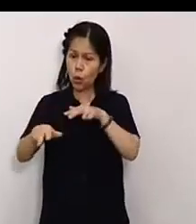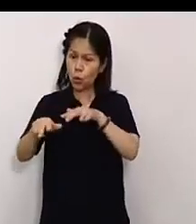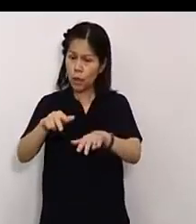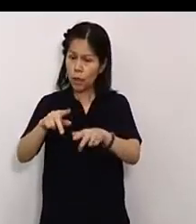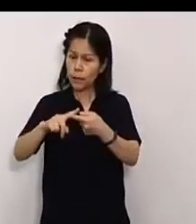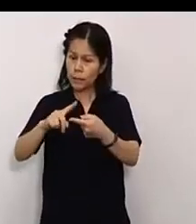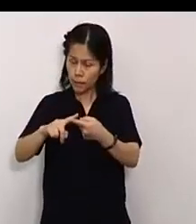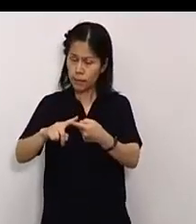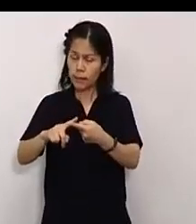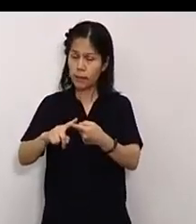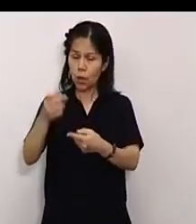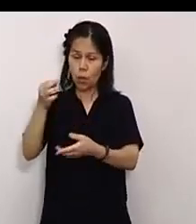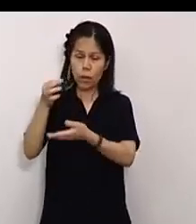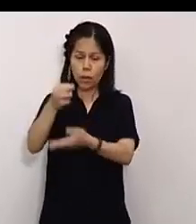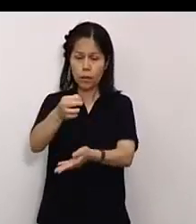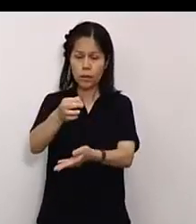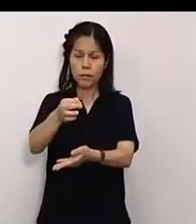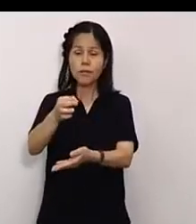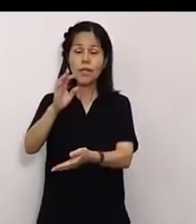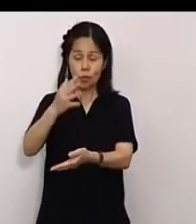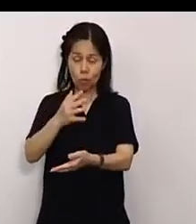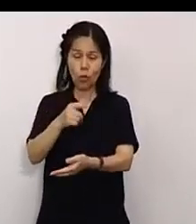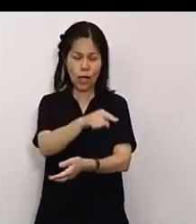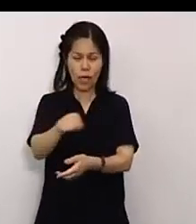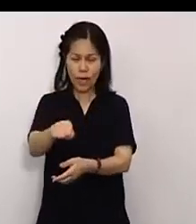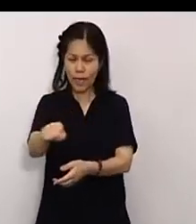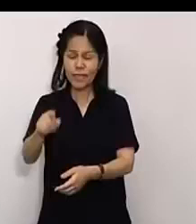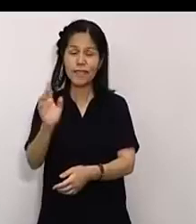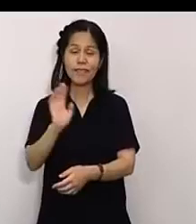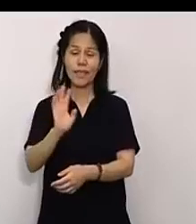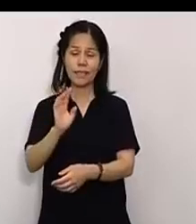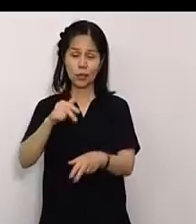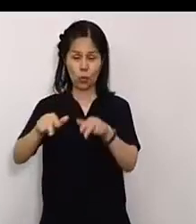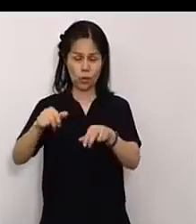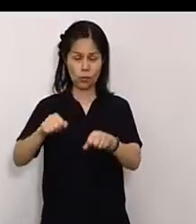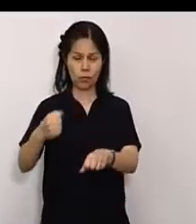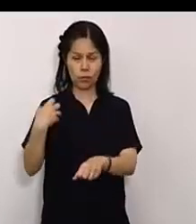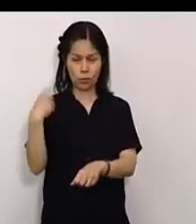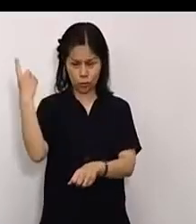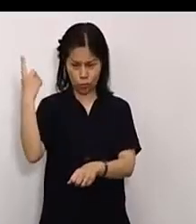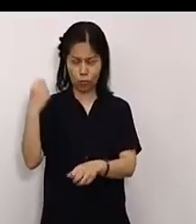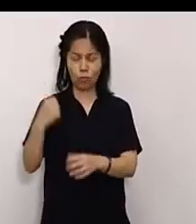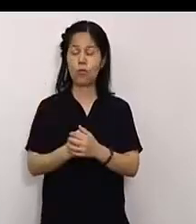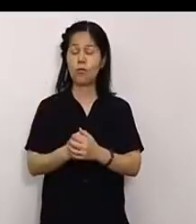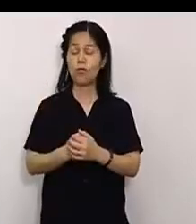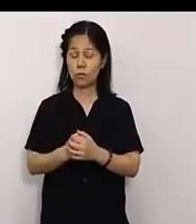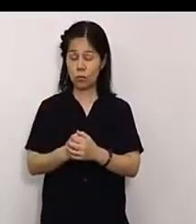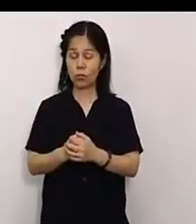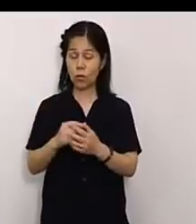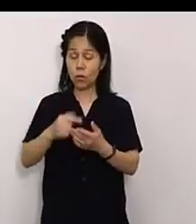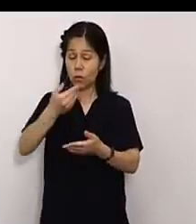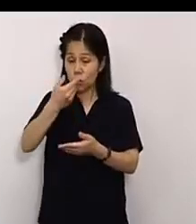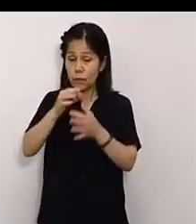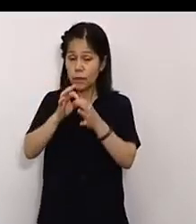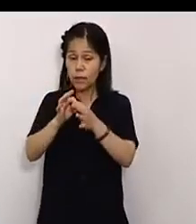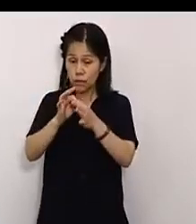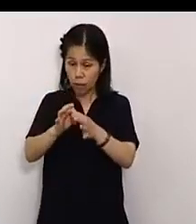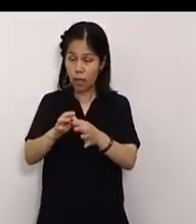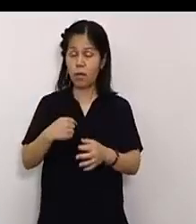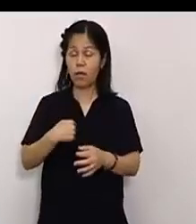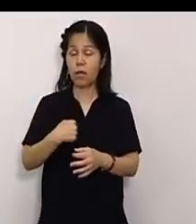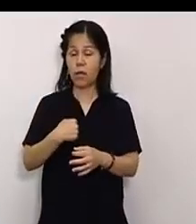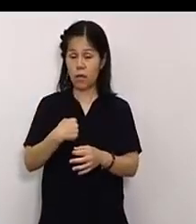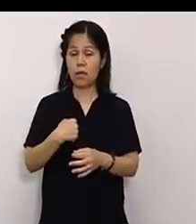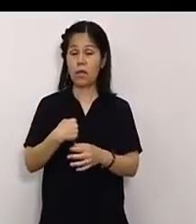今、お金は出すけど口は出さないようなことをもっとやるべきだし、それから食事に関しては私は